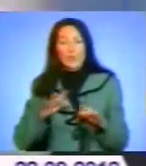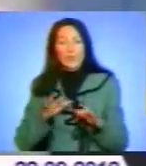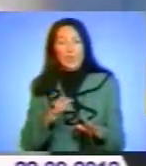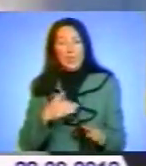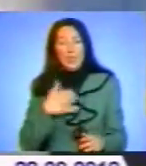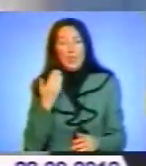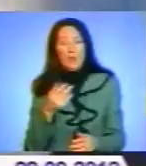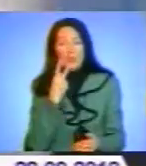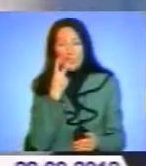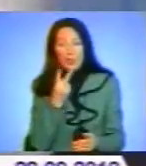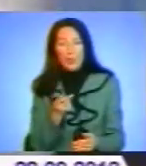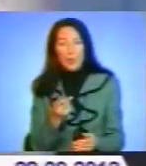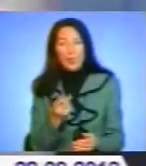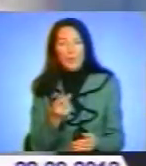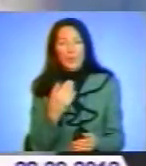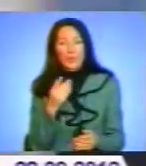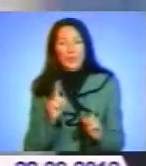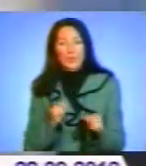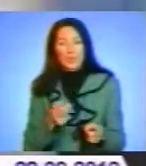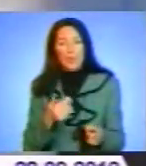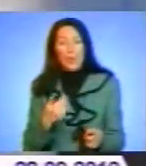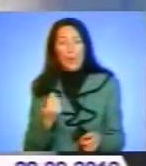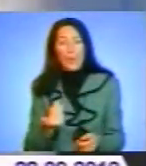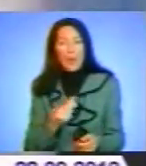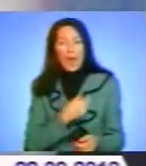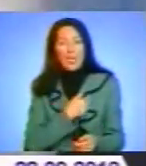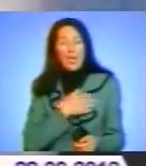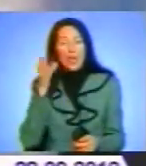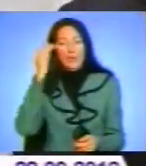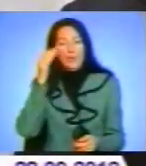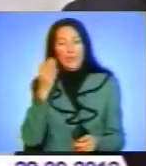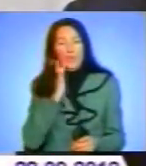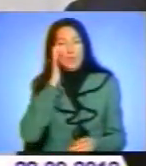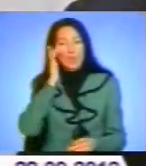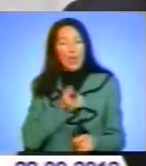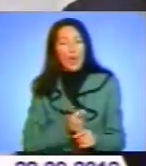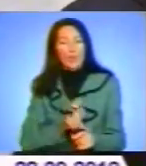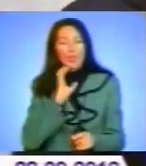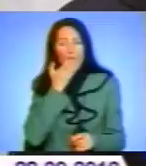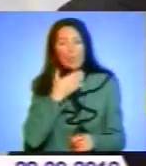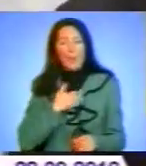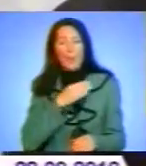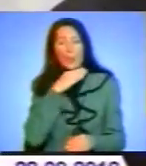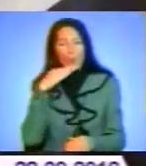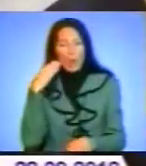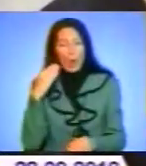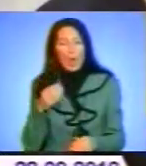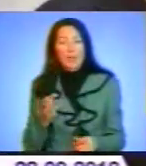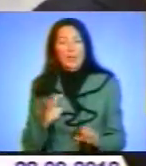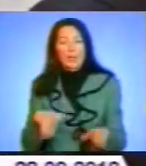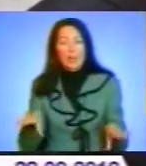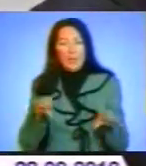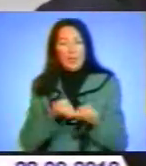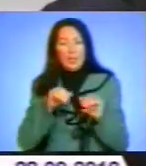вас смотрим, и действительно мы хотели бы учитывать ваше мнение очень серьезно. Мы много-много совместно решили